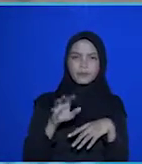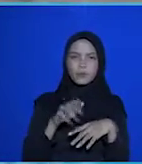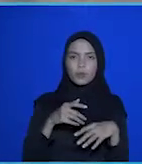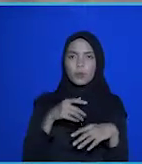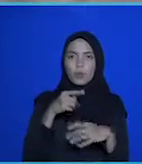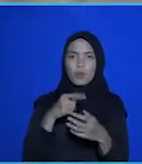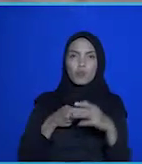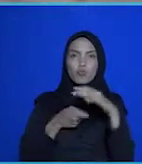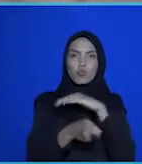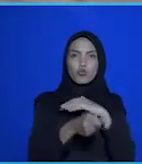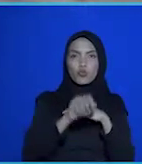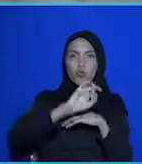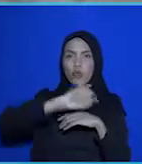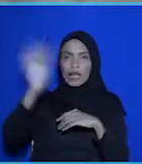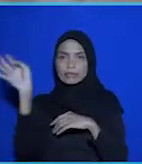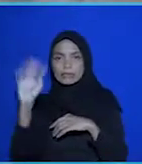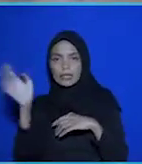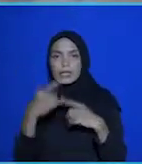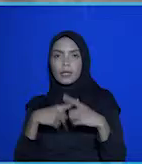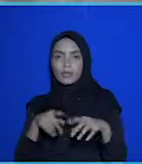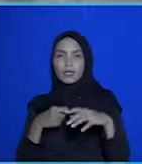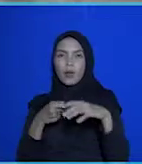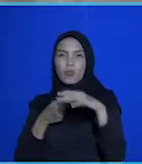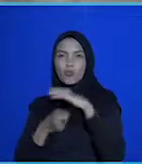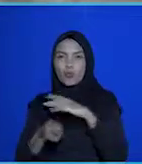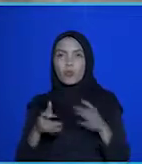membunuh. Yang membunuh adalah bangunan yang